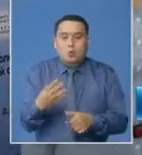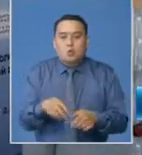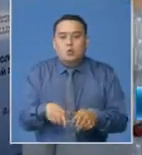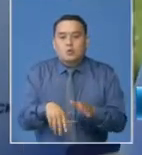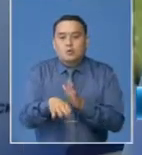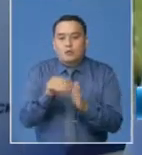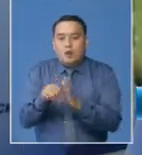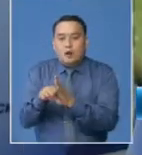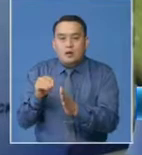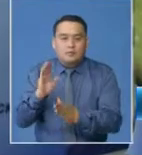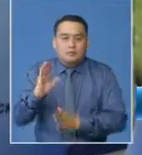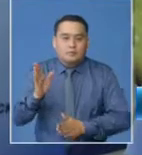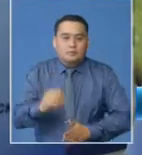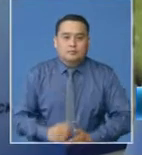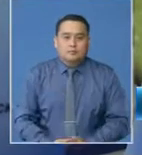анықтауы тиіс.